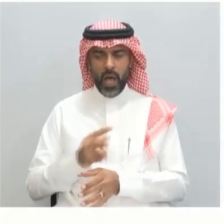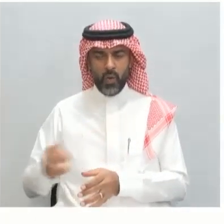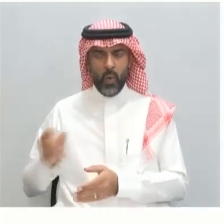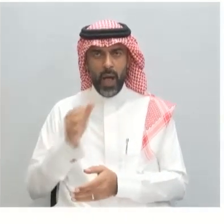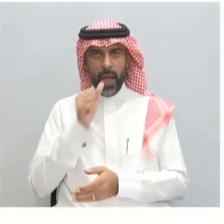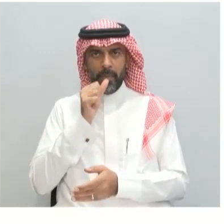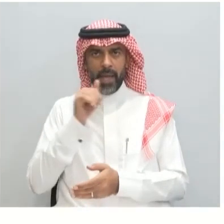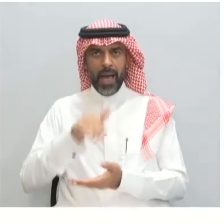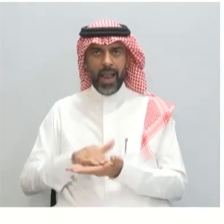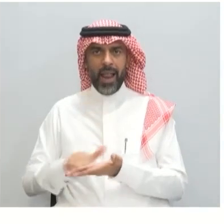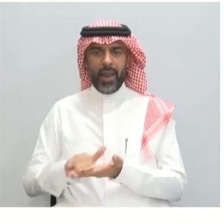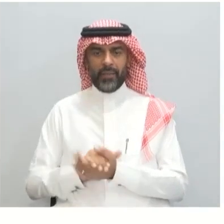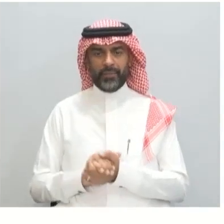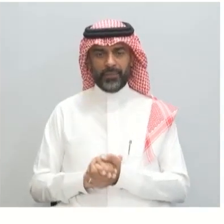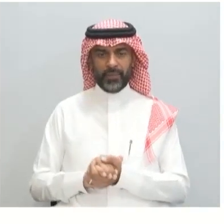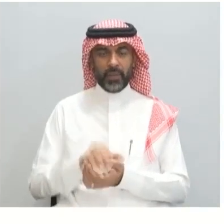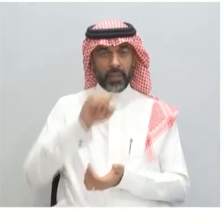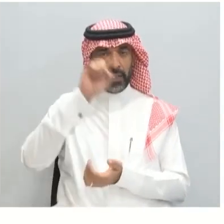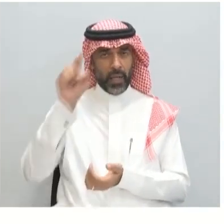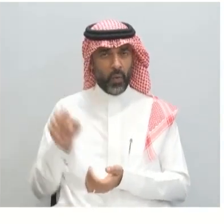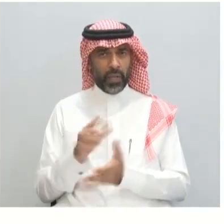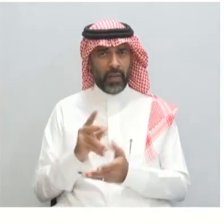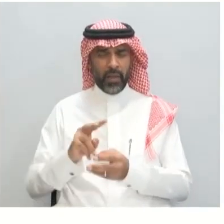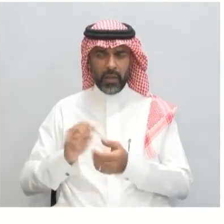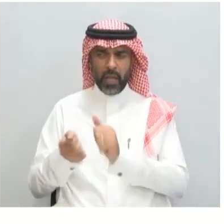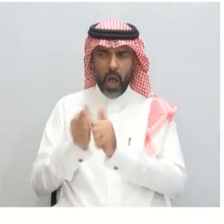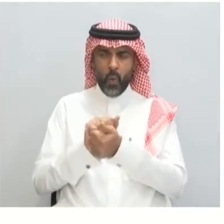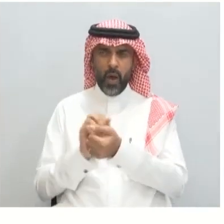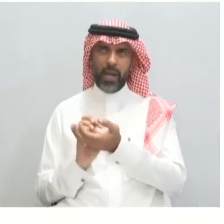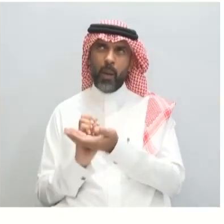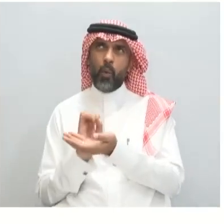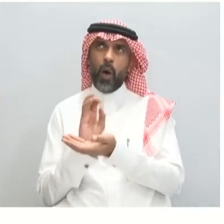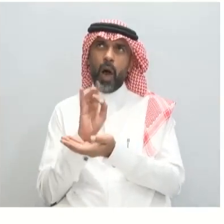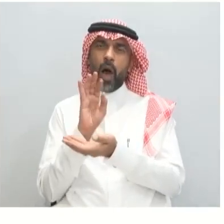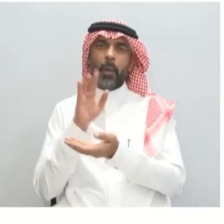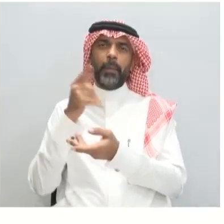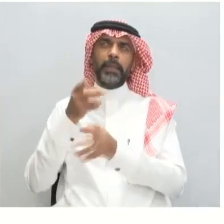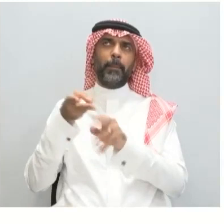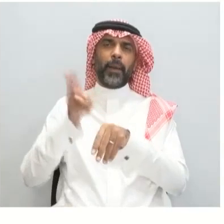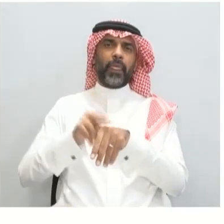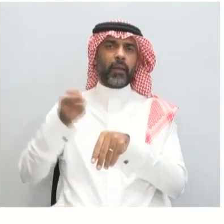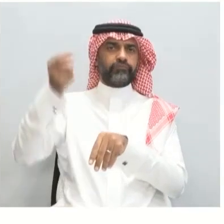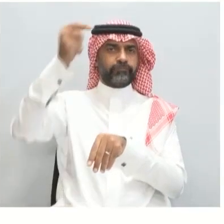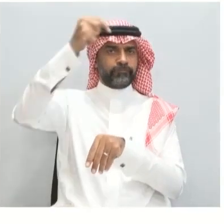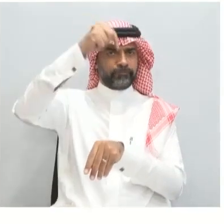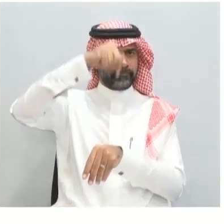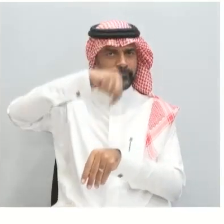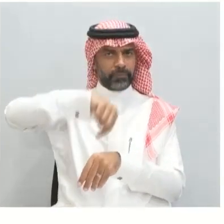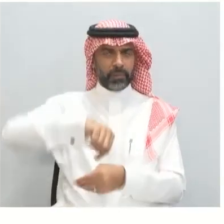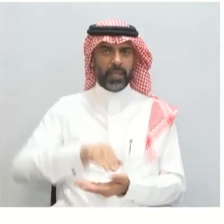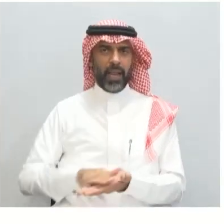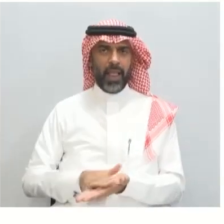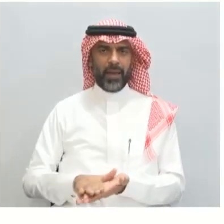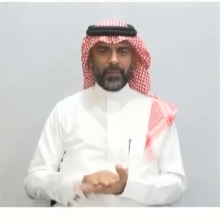الارض دوره المياه حينما يتحول الماء ممتازين الى بخار ويعود مره اخرى الى